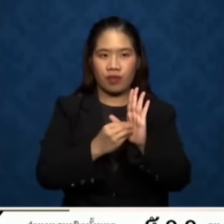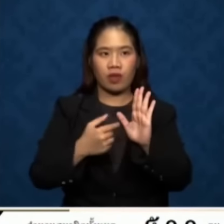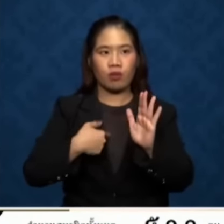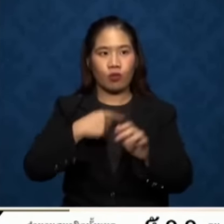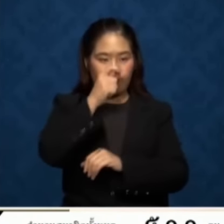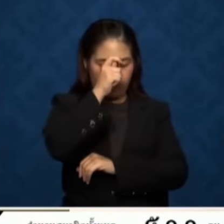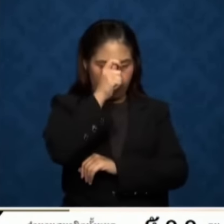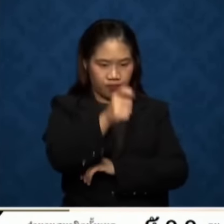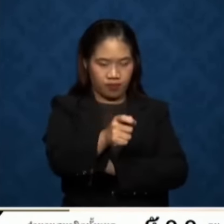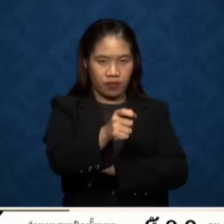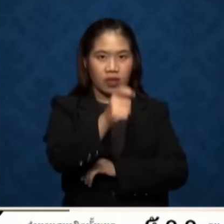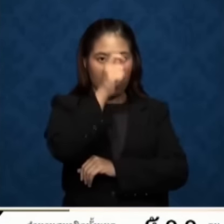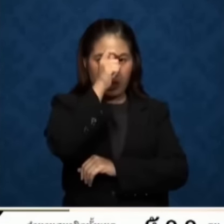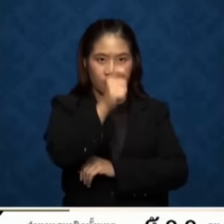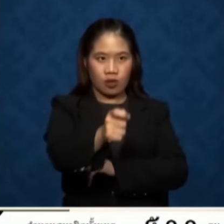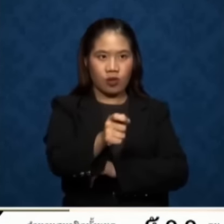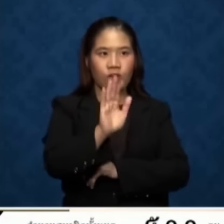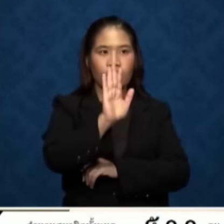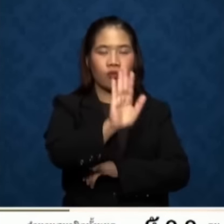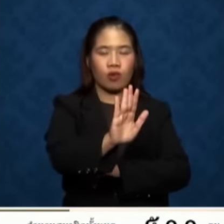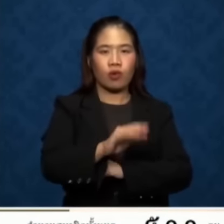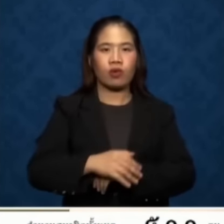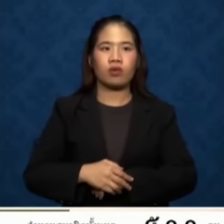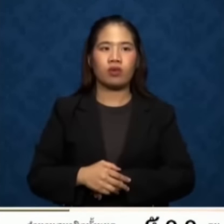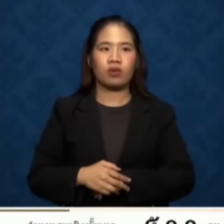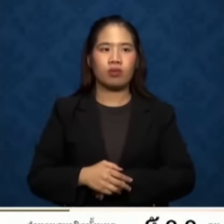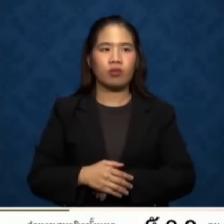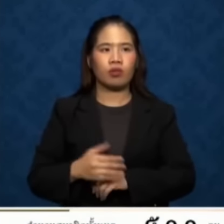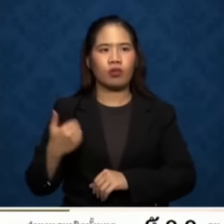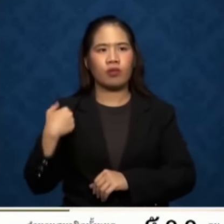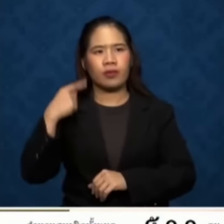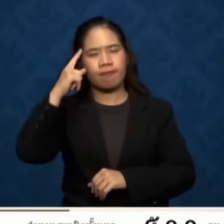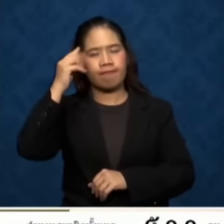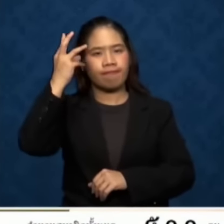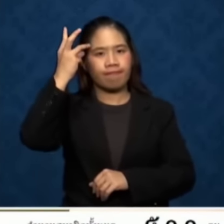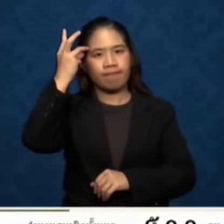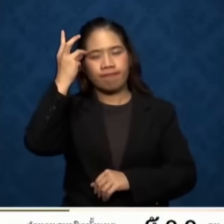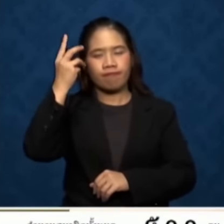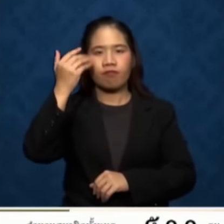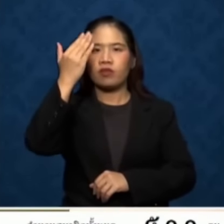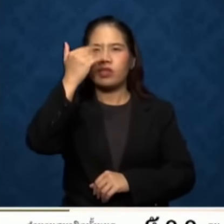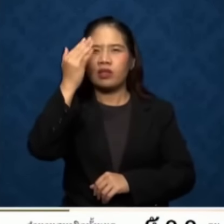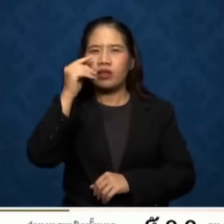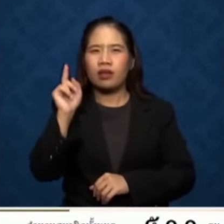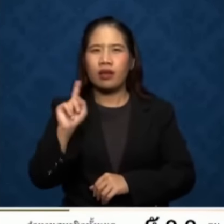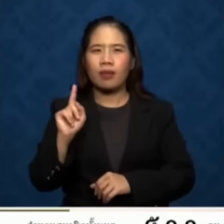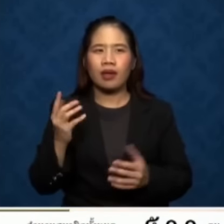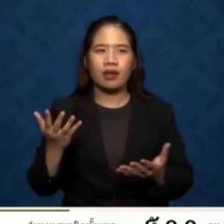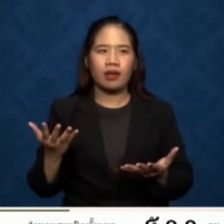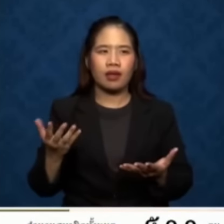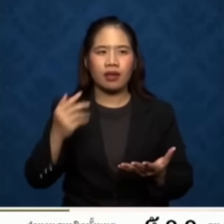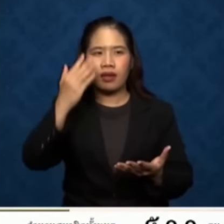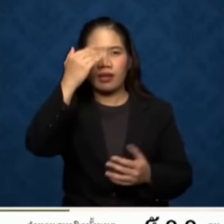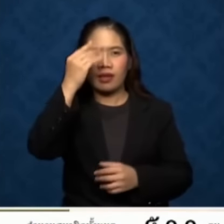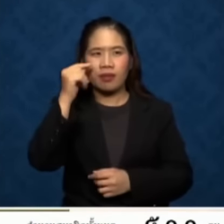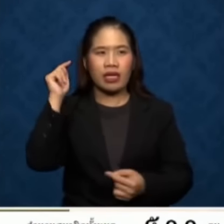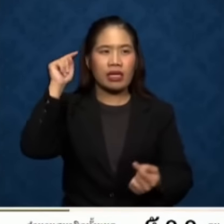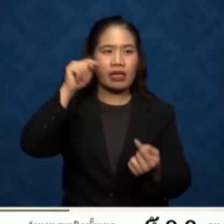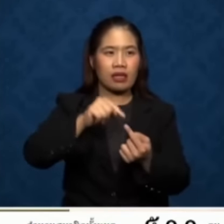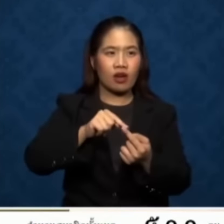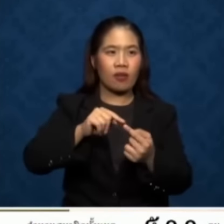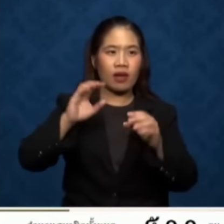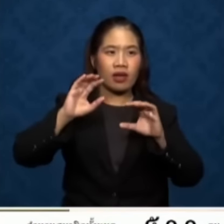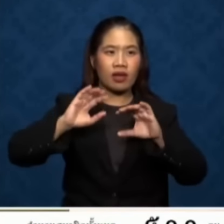ท่านในมุมของการเคารพก็ยังมีความวิตกทำไมท่านเข้ามาในรัฐบาล